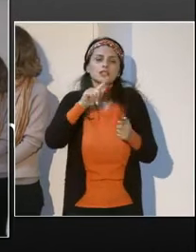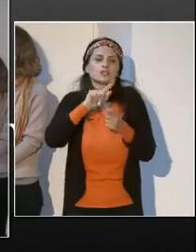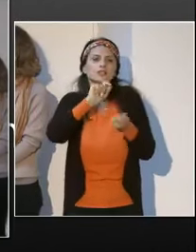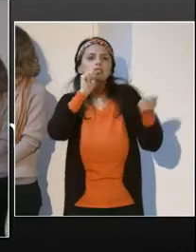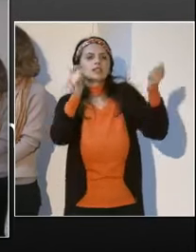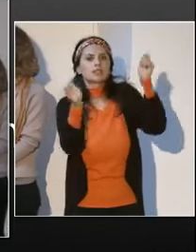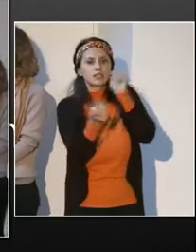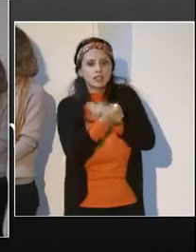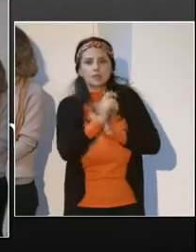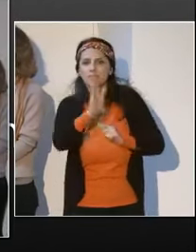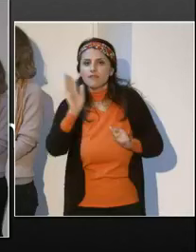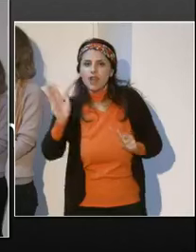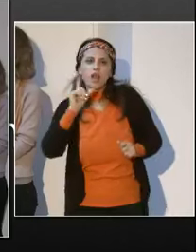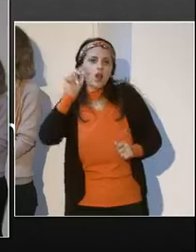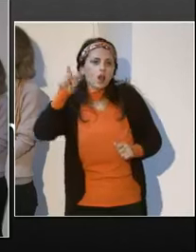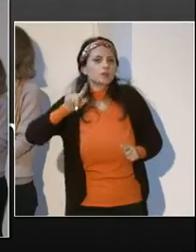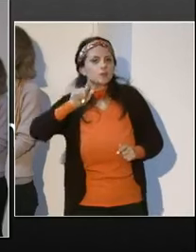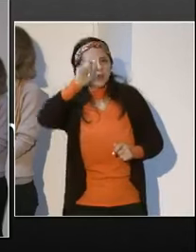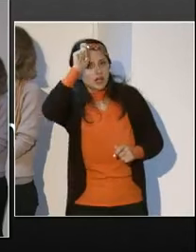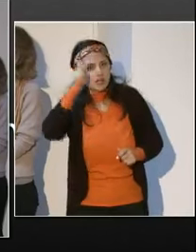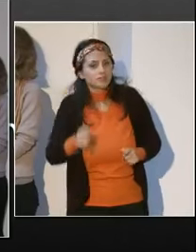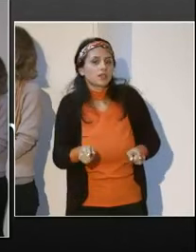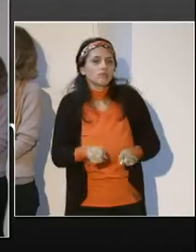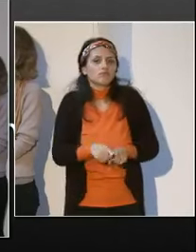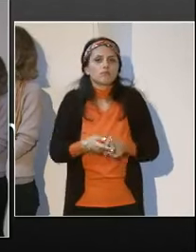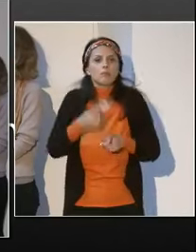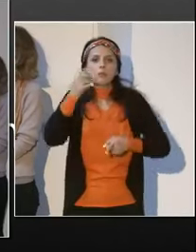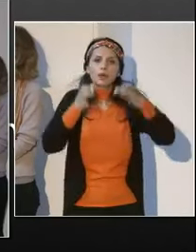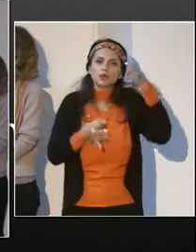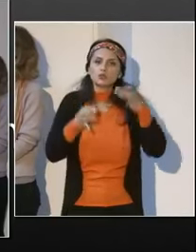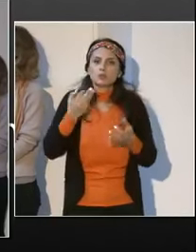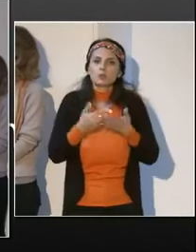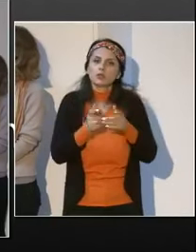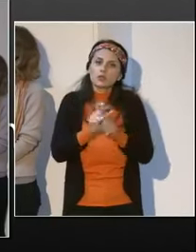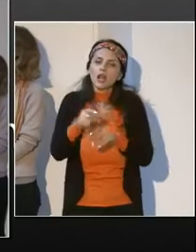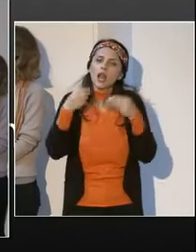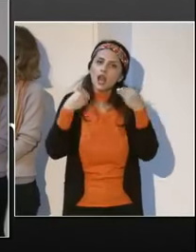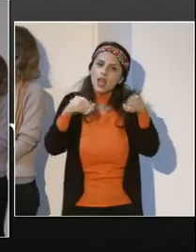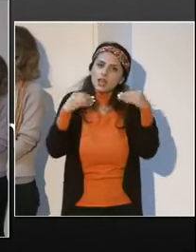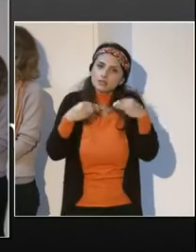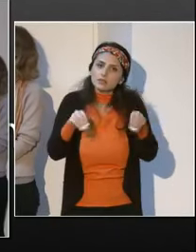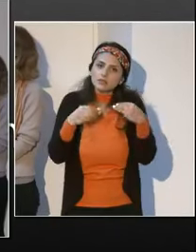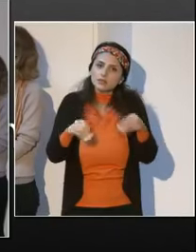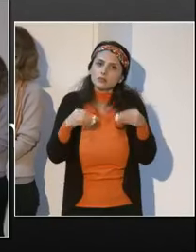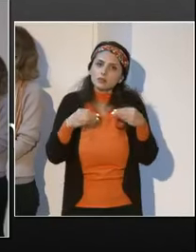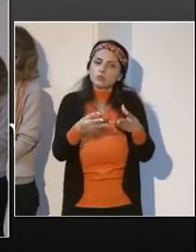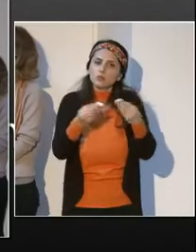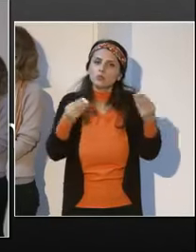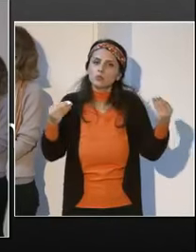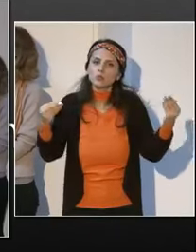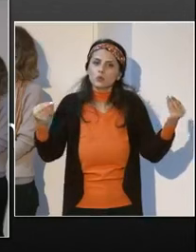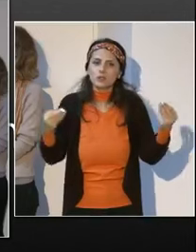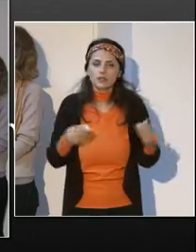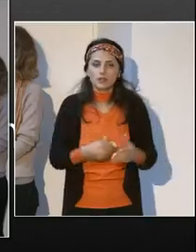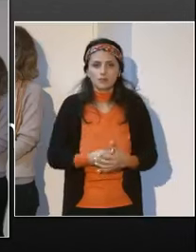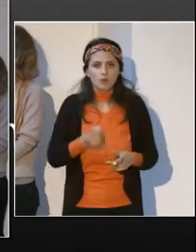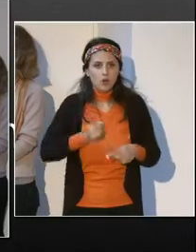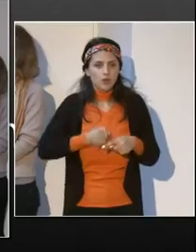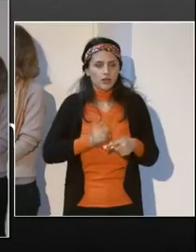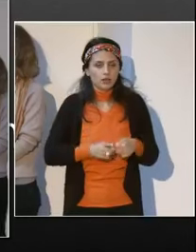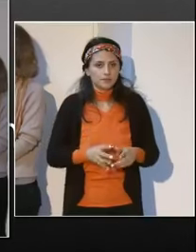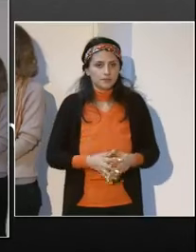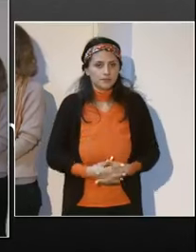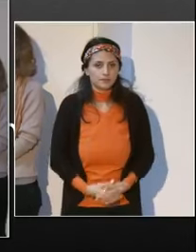dintre oameni trebuie să respecte masurile de Prevenire a explicat se puse în atâtea norme de a lungul timpului